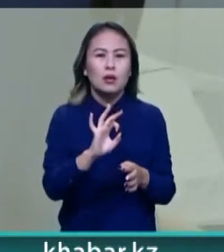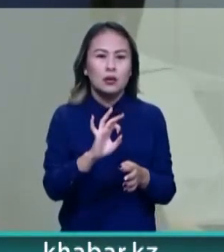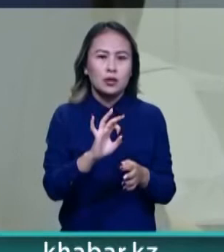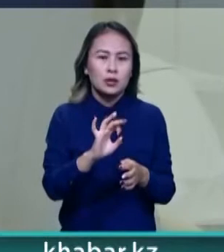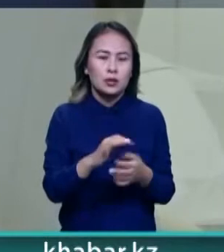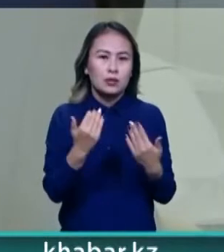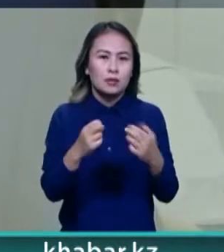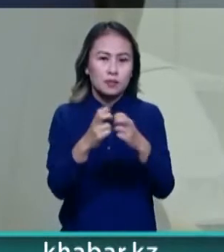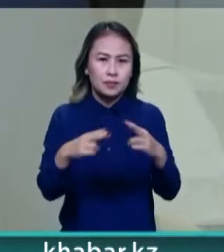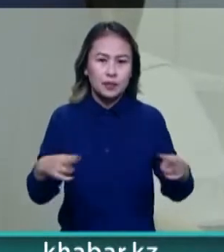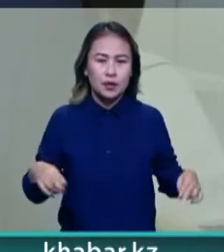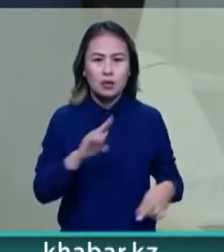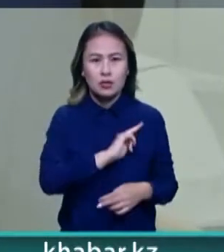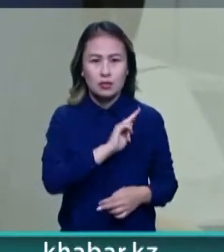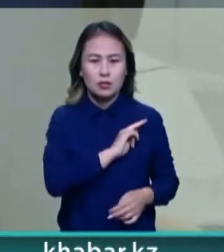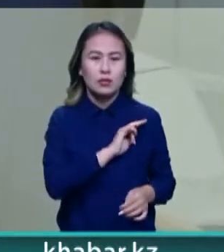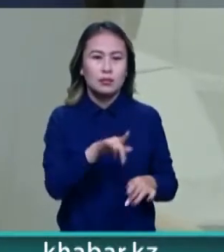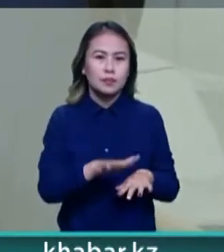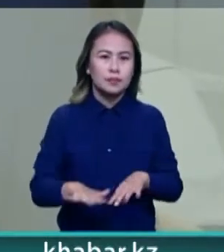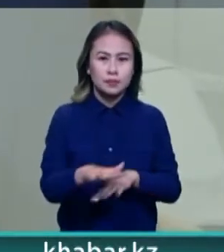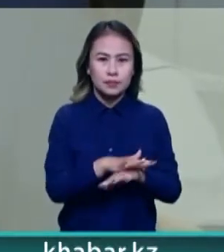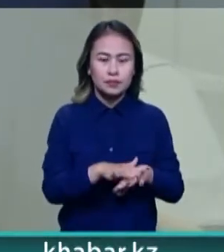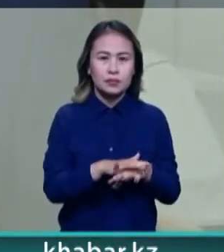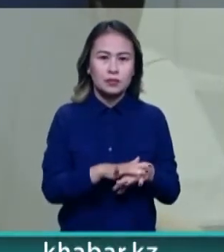монополистердің мекемелердің қызметкерлері осында шоғырланады, және де